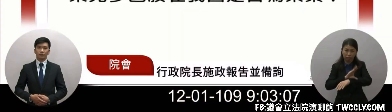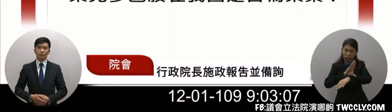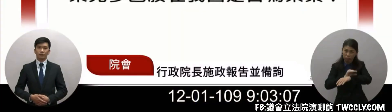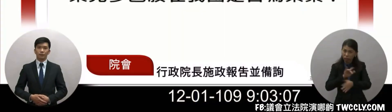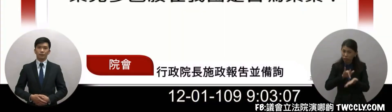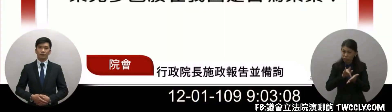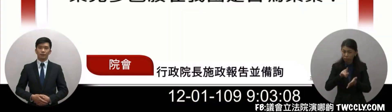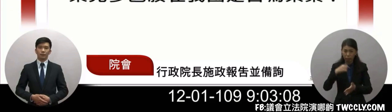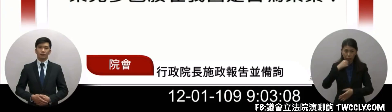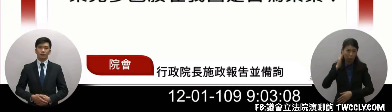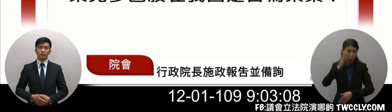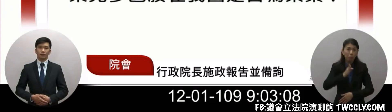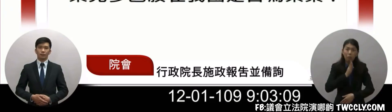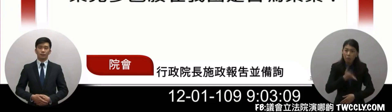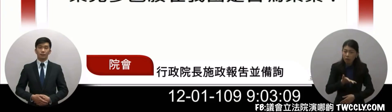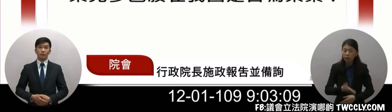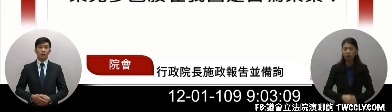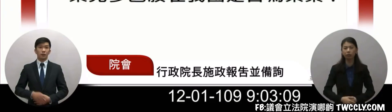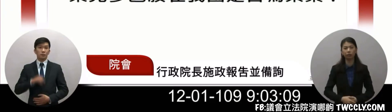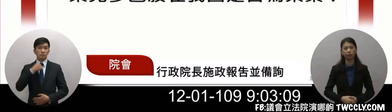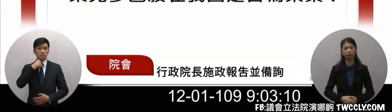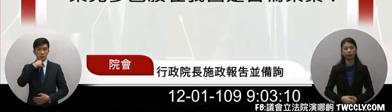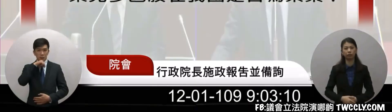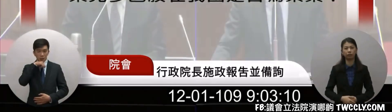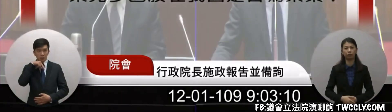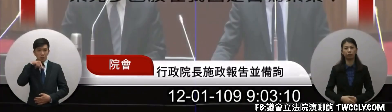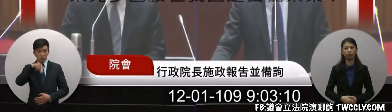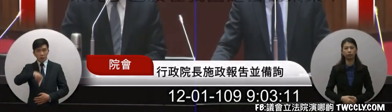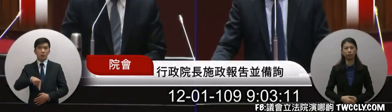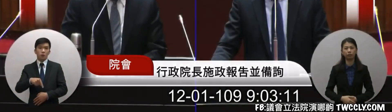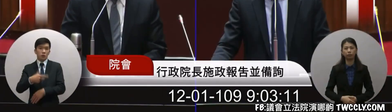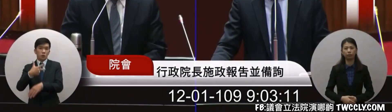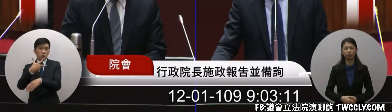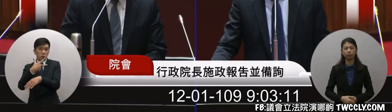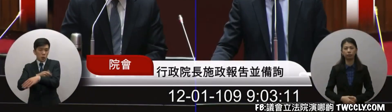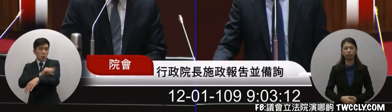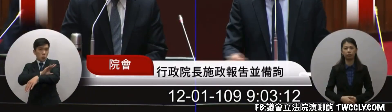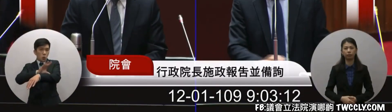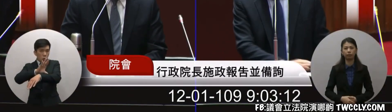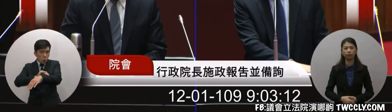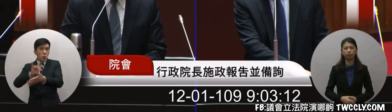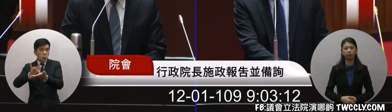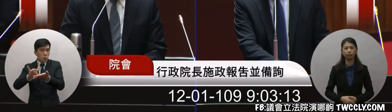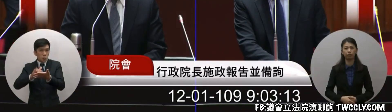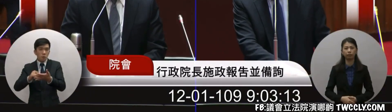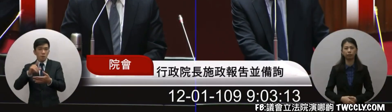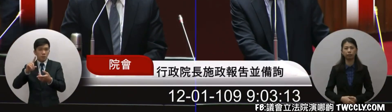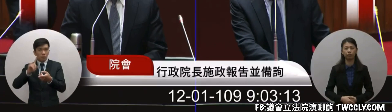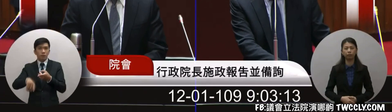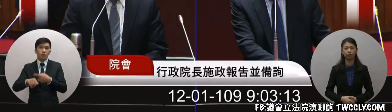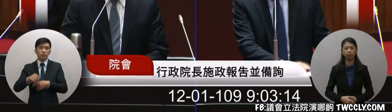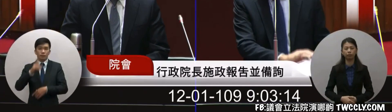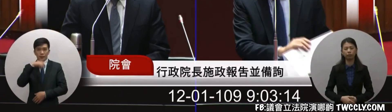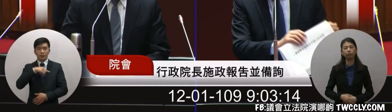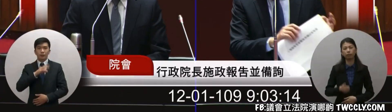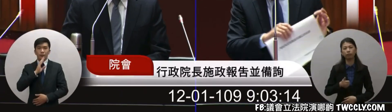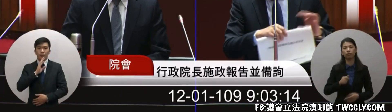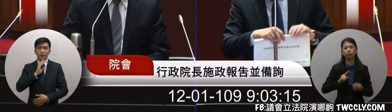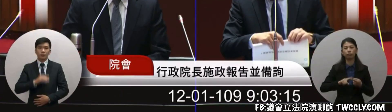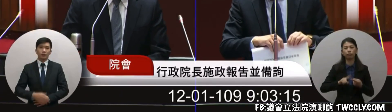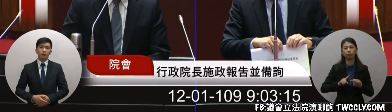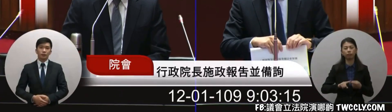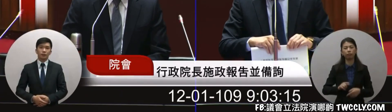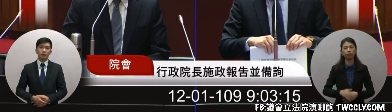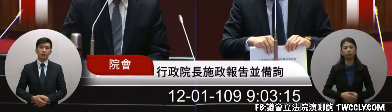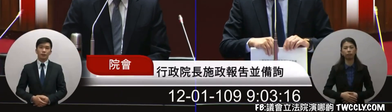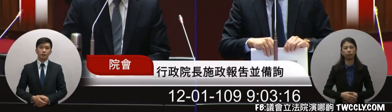药？ 我们国内不准使用莱克多巴胺作为饲料添加物。 是的，没有错。所以基